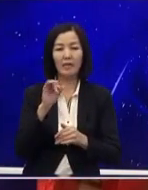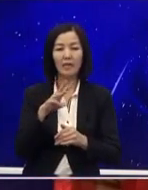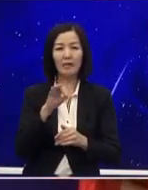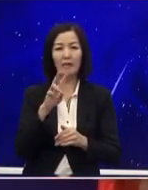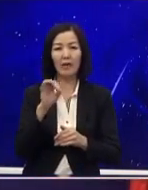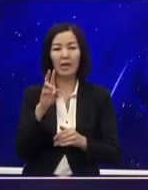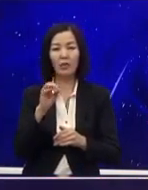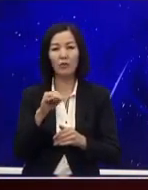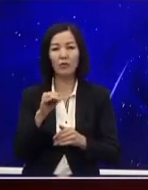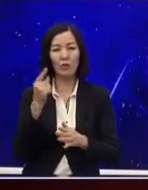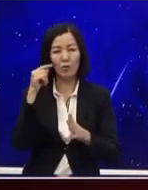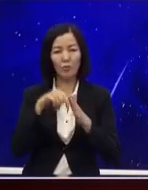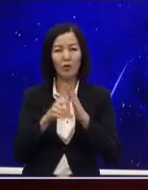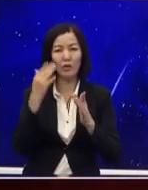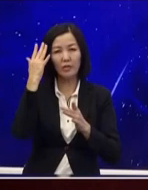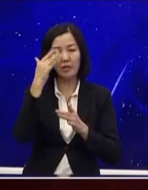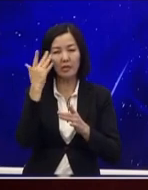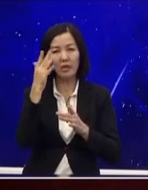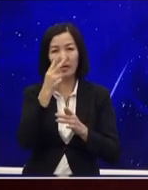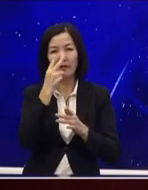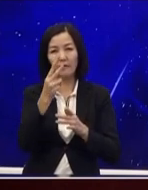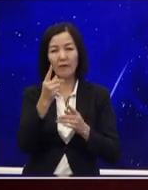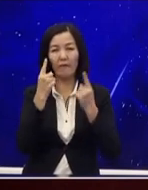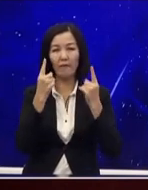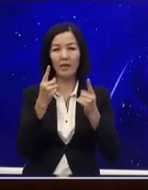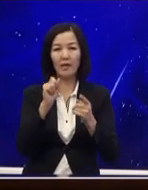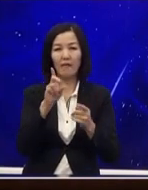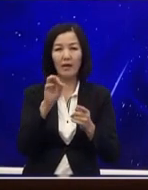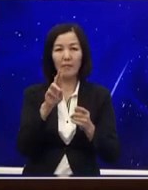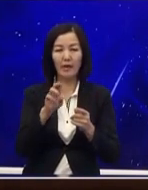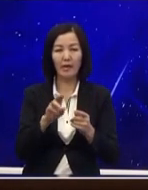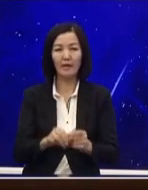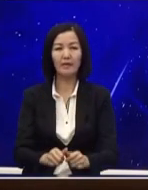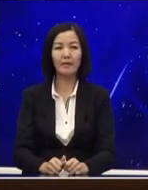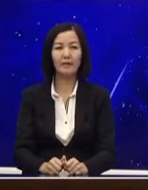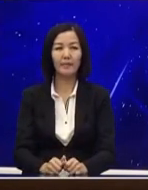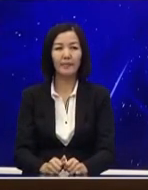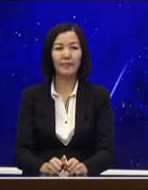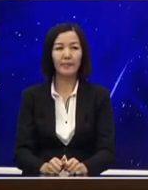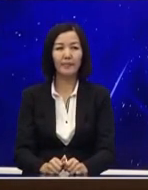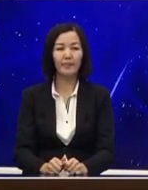Македонского, глубоко отражает гуманистические взгляды великого Абая.